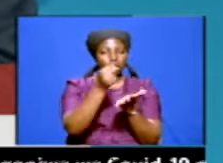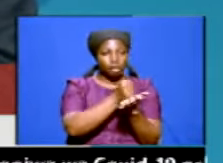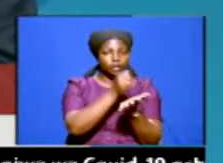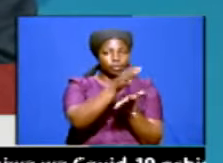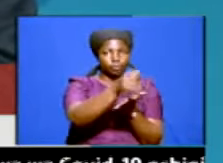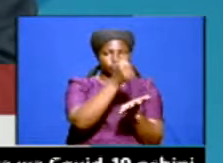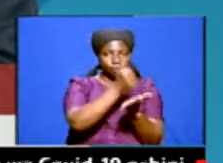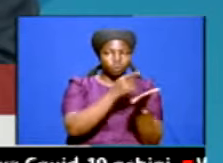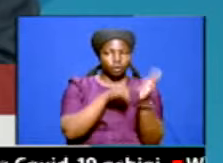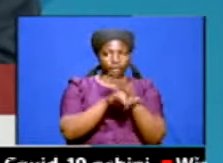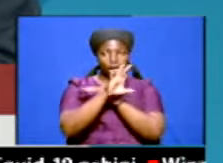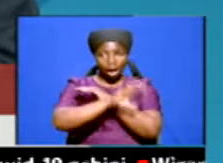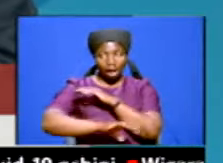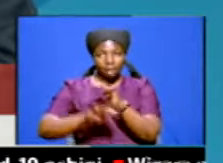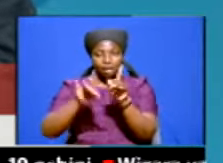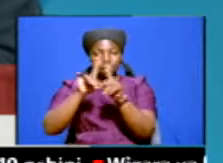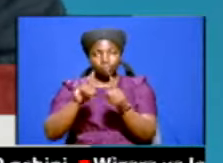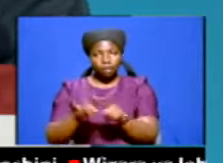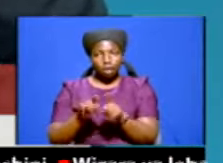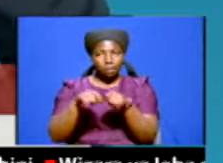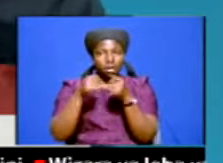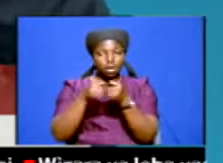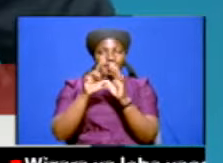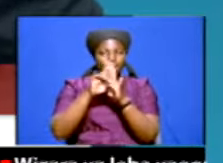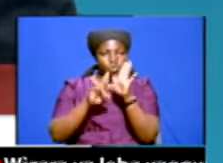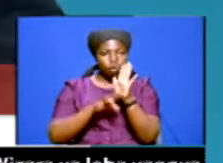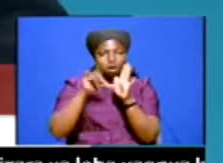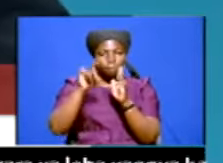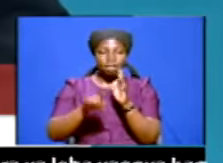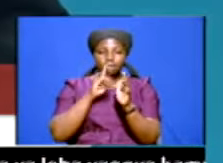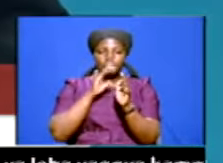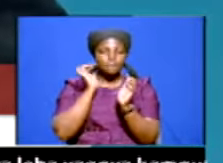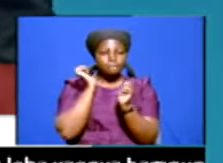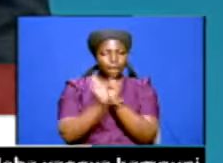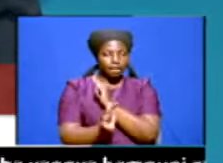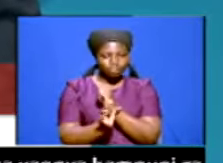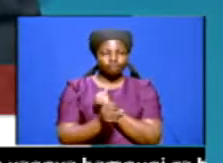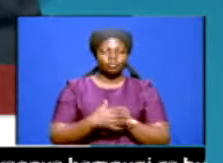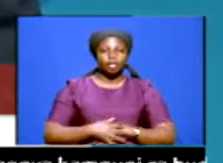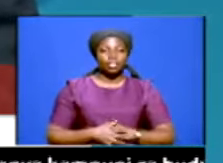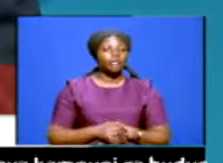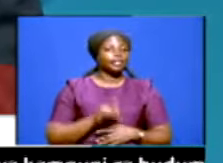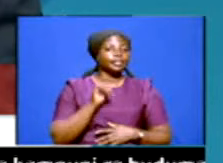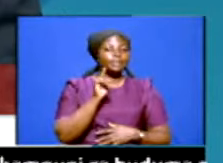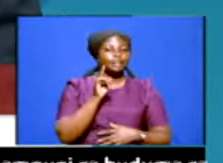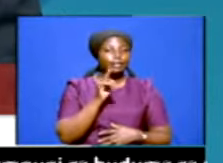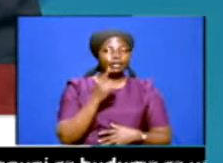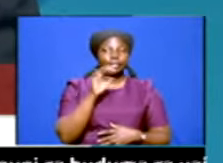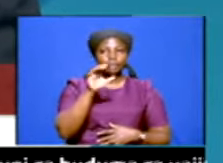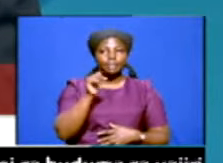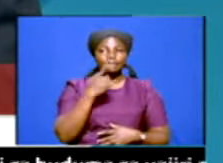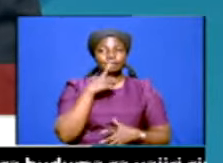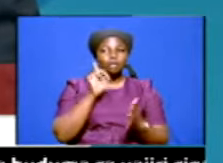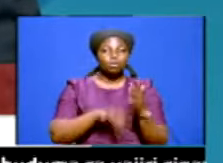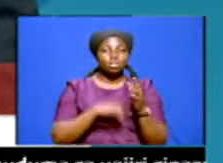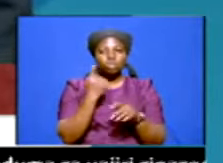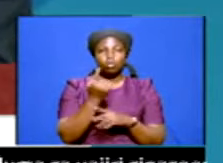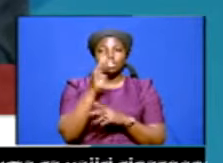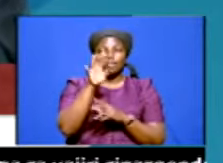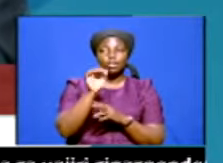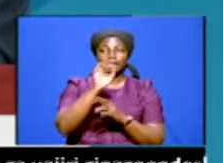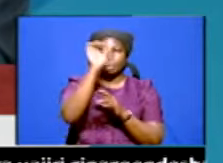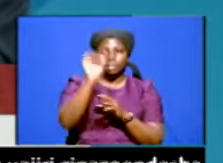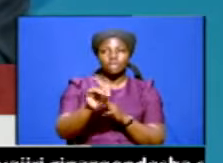hazinakiuka taratibu zitakabiliwa kisheria. Waziri Simon Chelugui amedokeza kuwa ni 40% pekee ya taasisi hizo